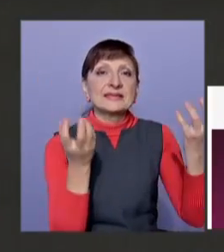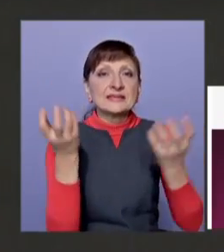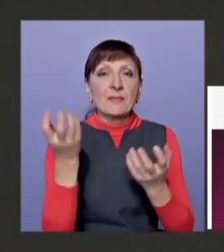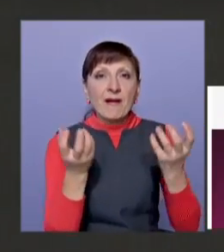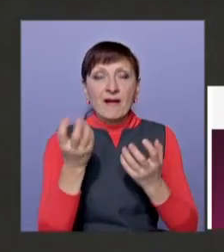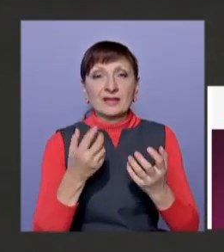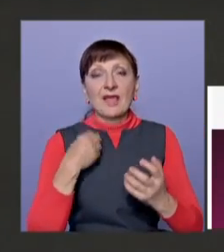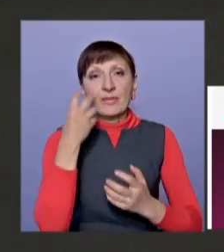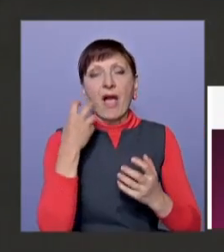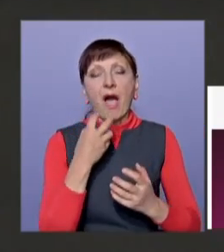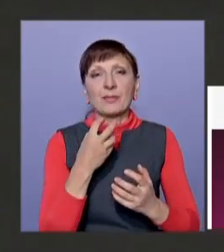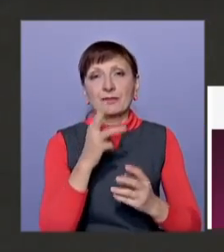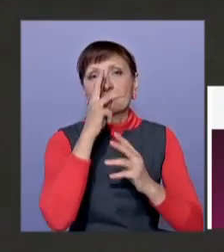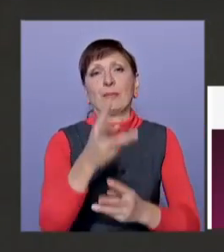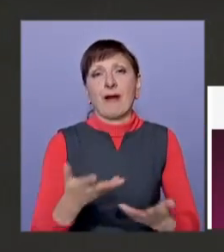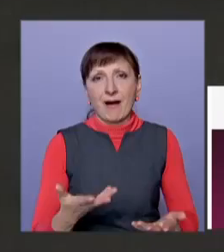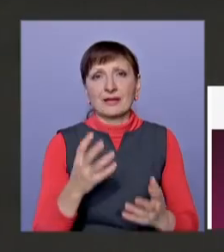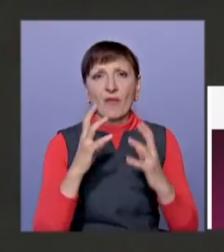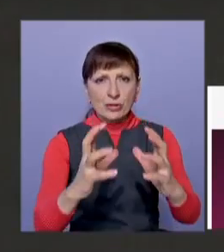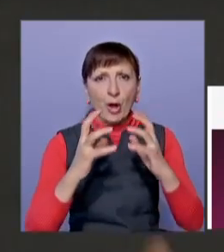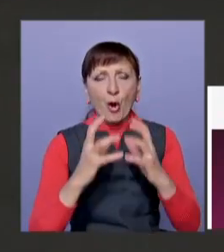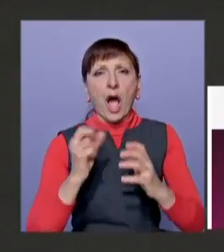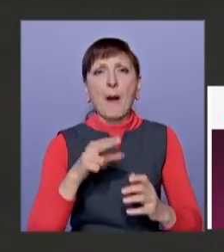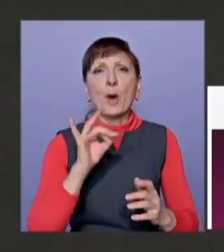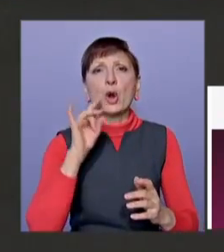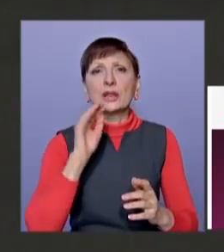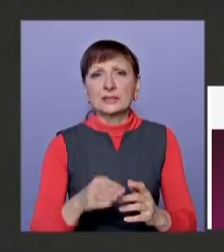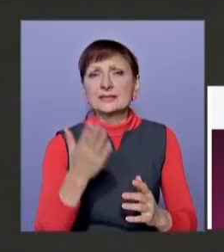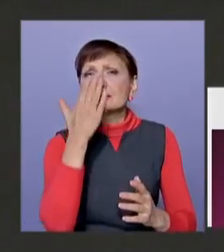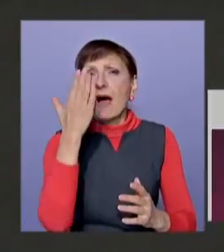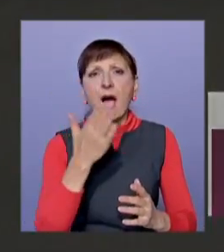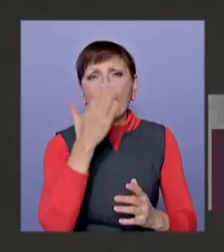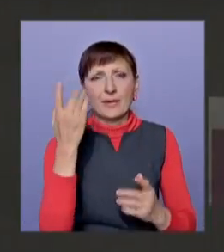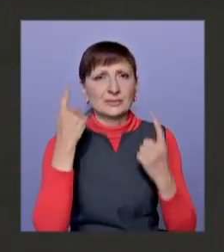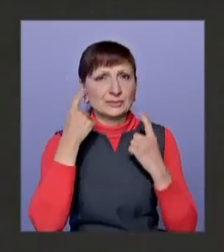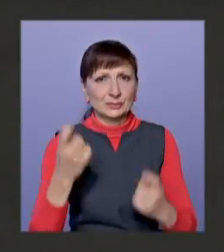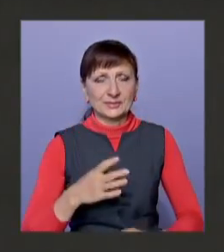нам яблоками было. Вот такие вот опорты принесешь, запах такой.